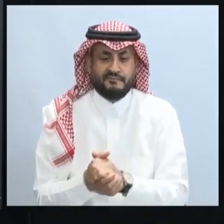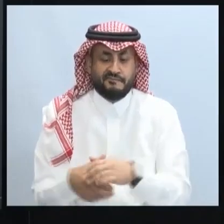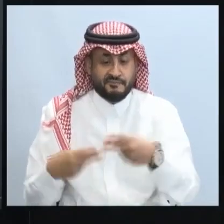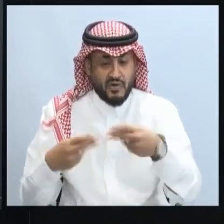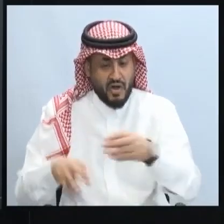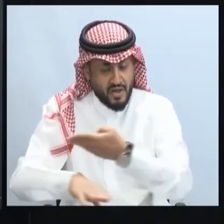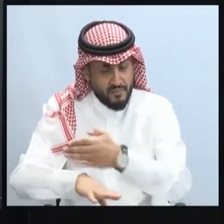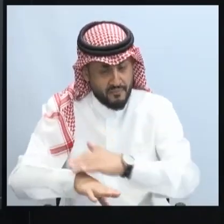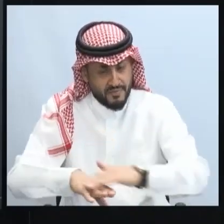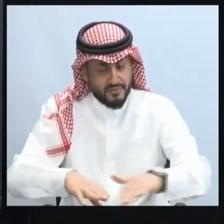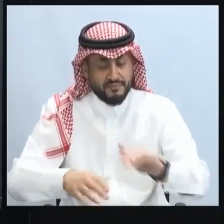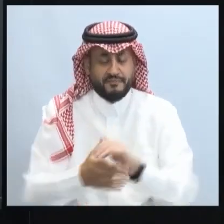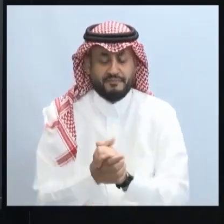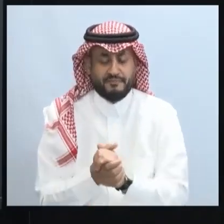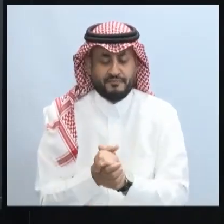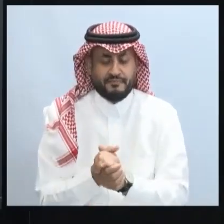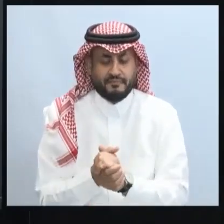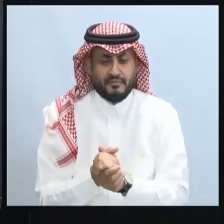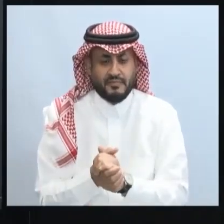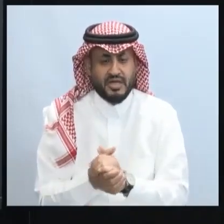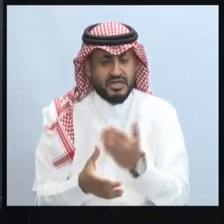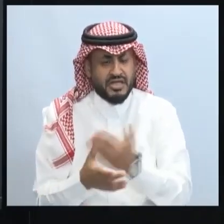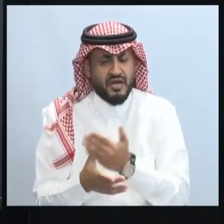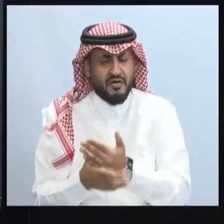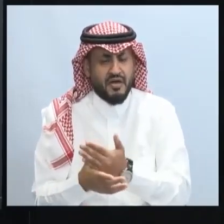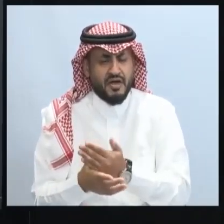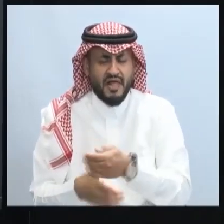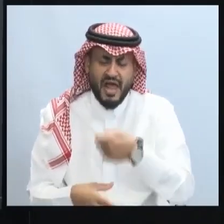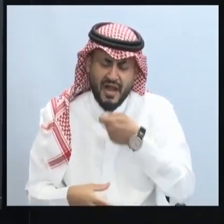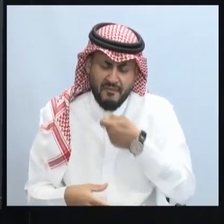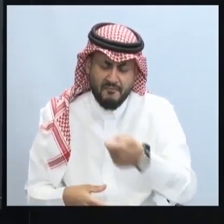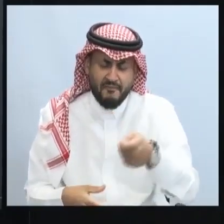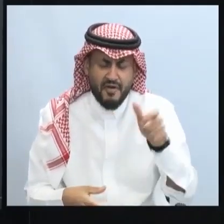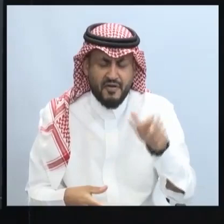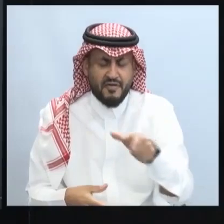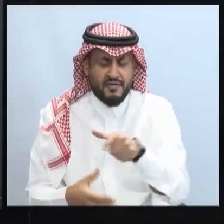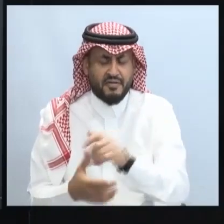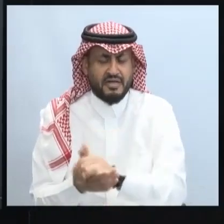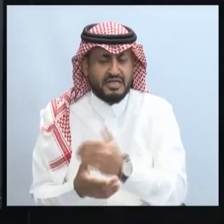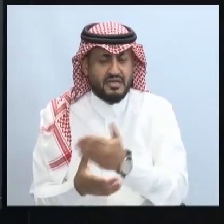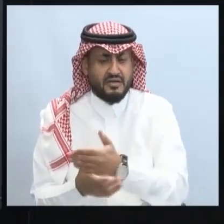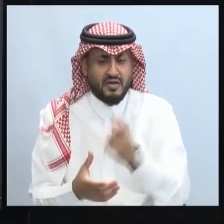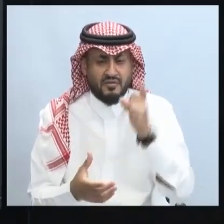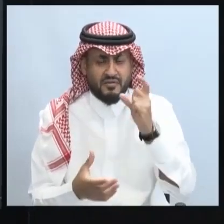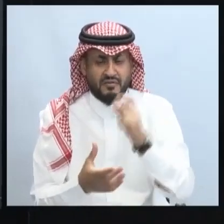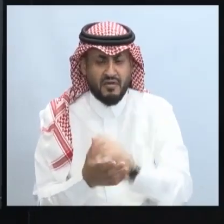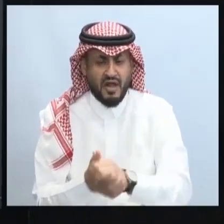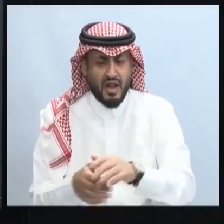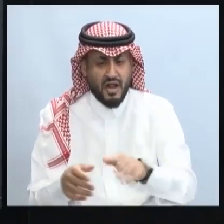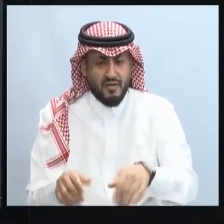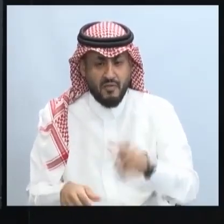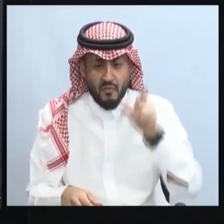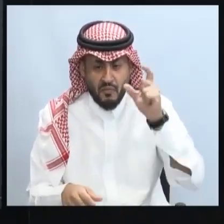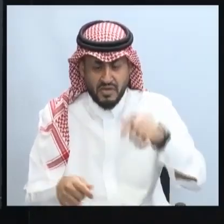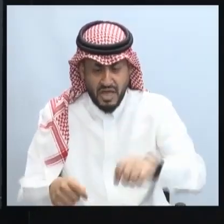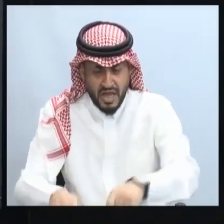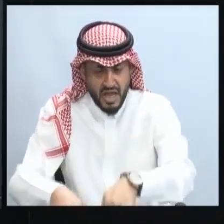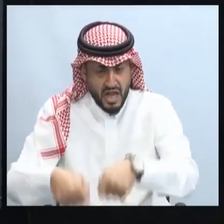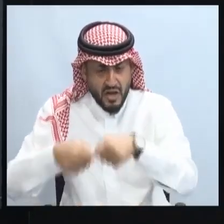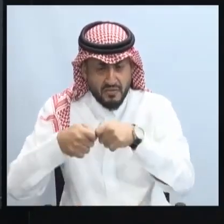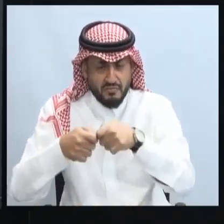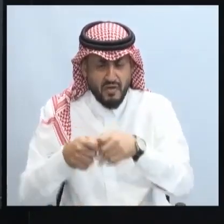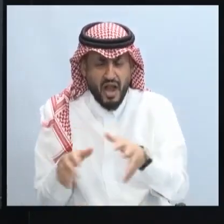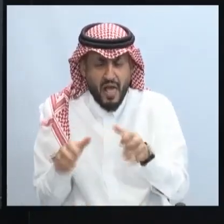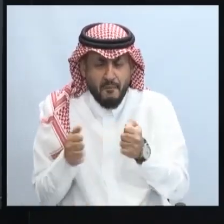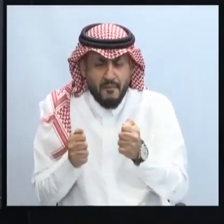عليها تيسيرا على الامه لان المسلم قد يكون يلبس هذا الشراب وقد يكون في ايام